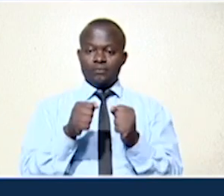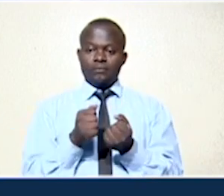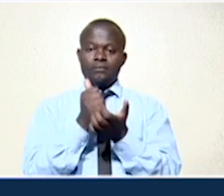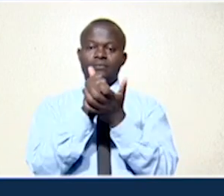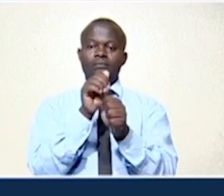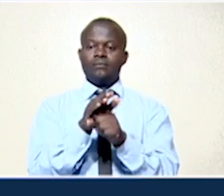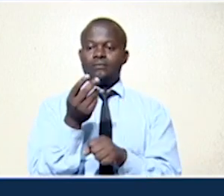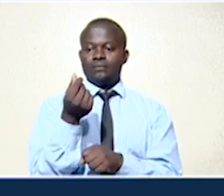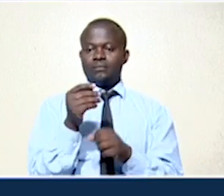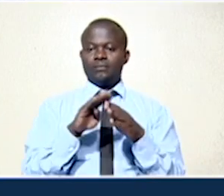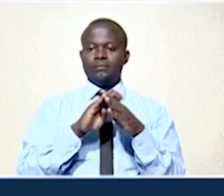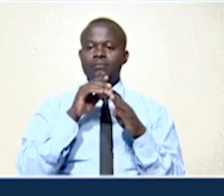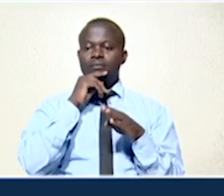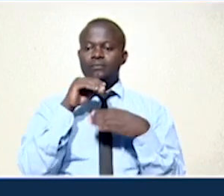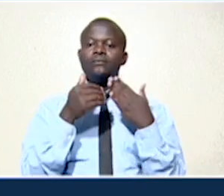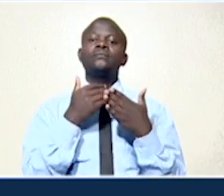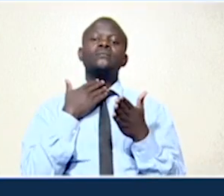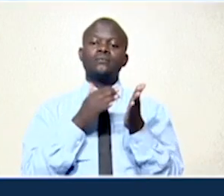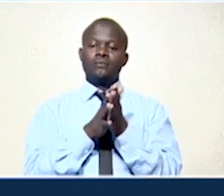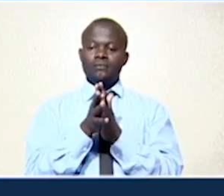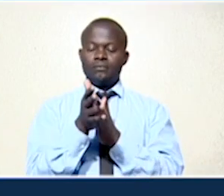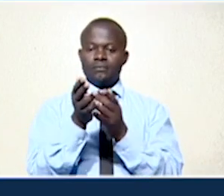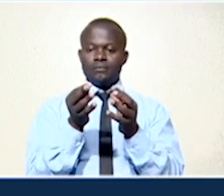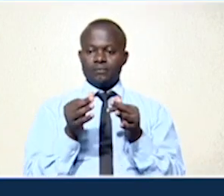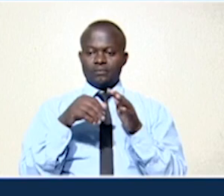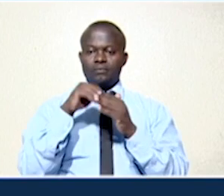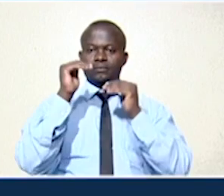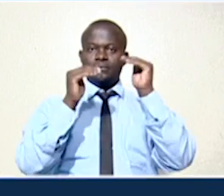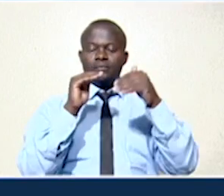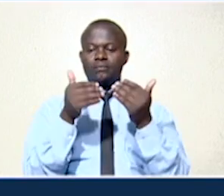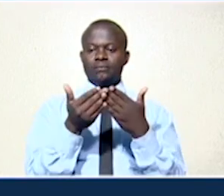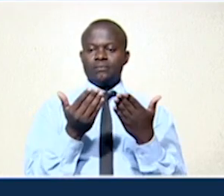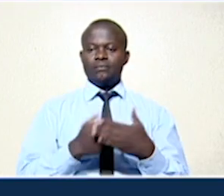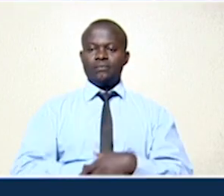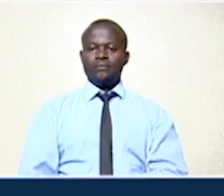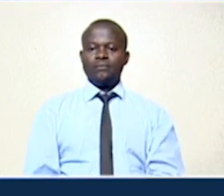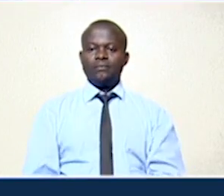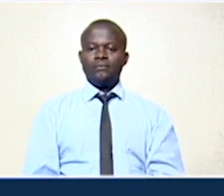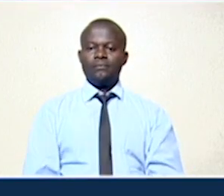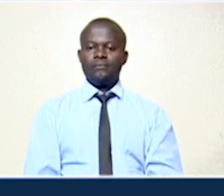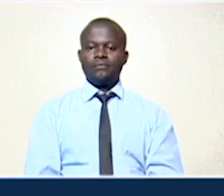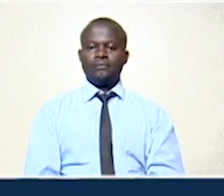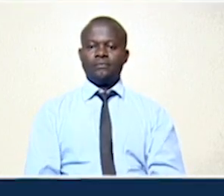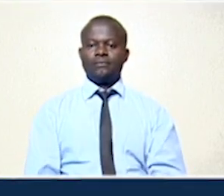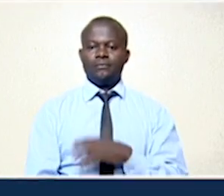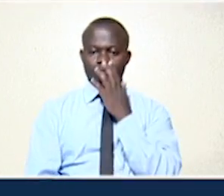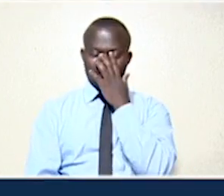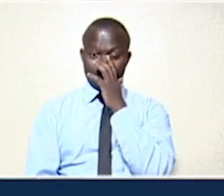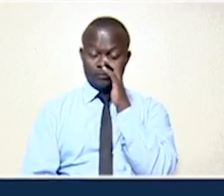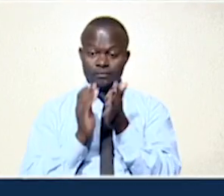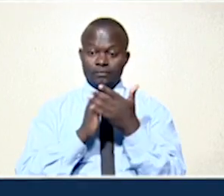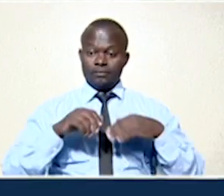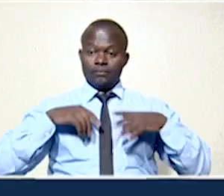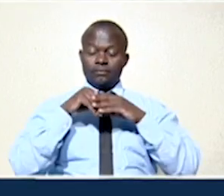isoko y'ifaranga ku bashoramari bifuza gushora imari muri uru rwego. Kwizera John Patrick. Bamwe mu batuye